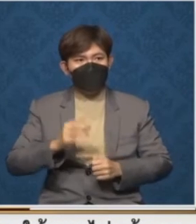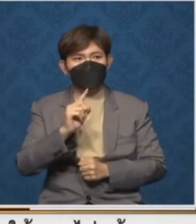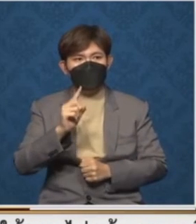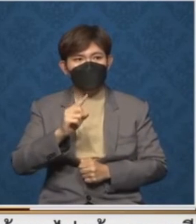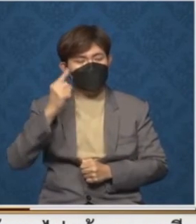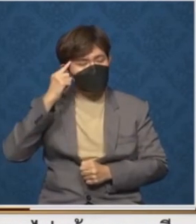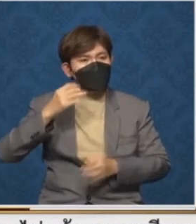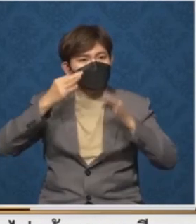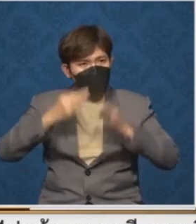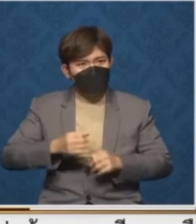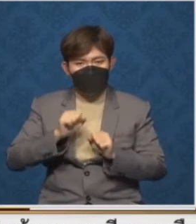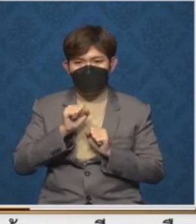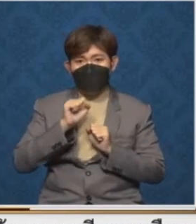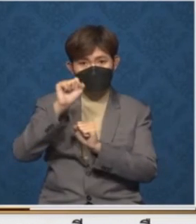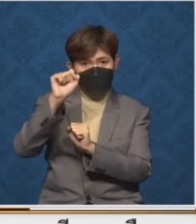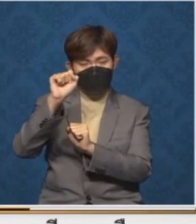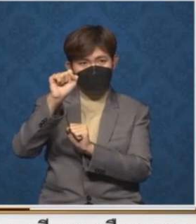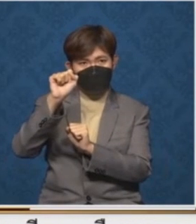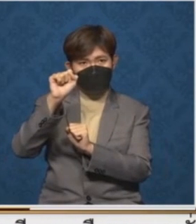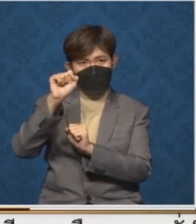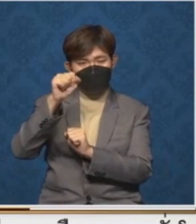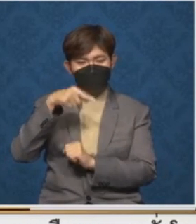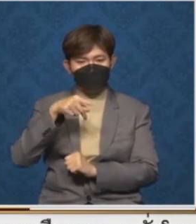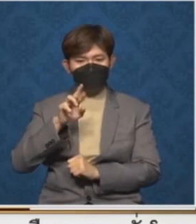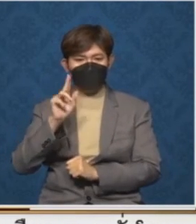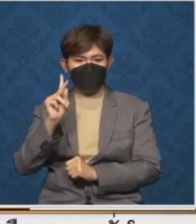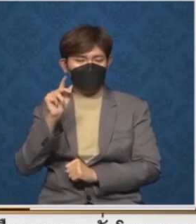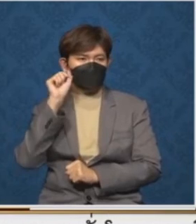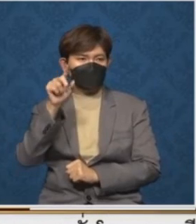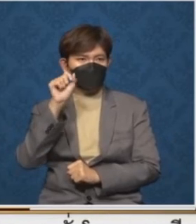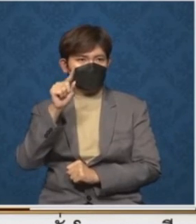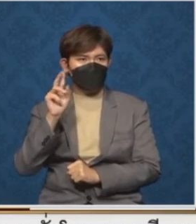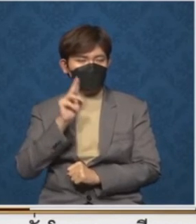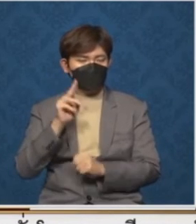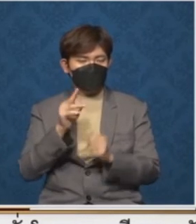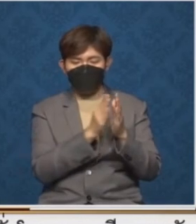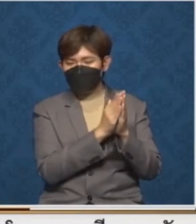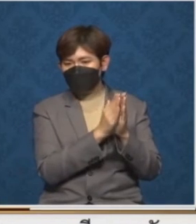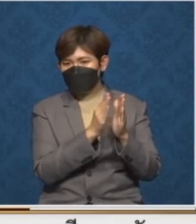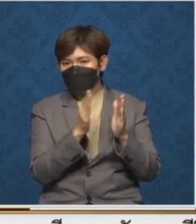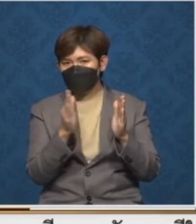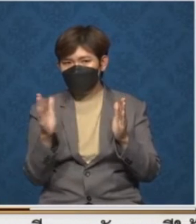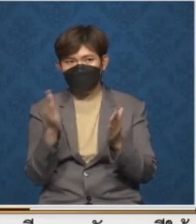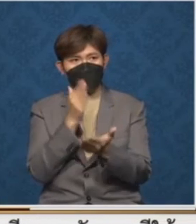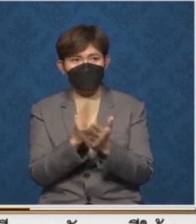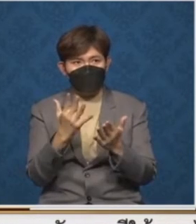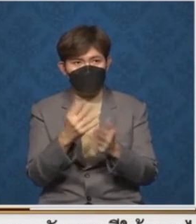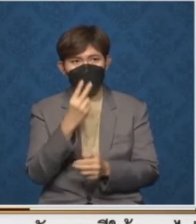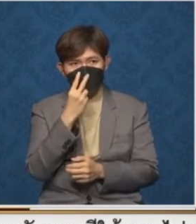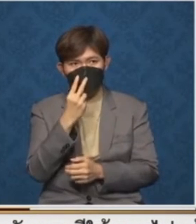ได้ แลไปรอตงนน 5 ชวโง ติดโควิดแพ้กัทงบ้านท่ดูบรรยากาศก็แล้วกัน ไปดูแผนตอไปครับ